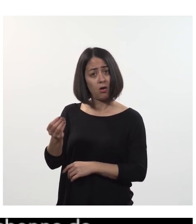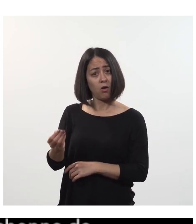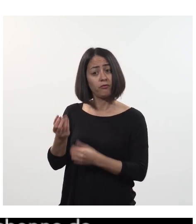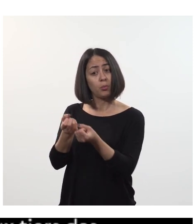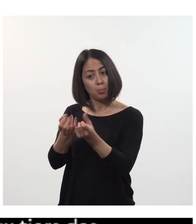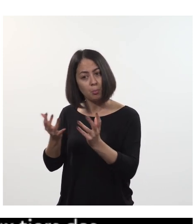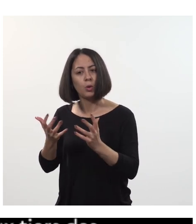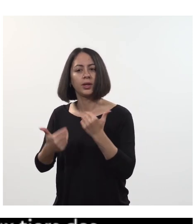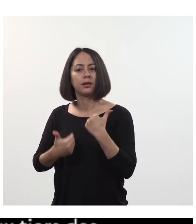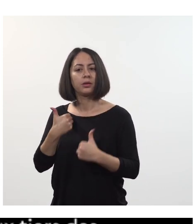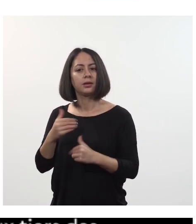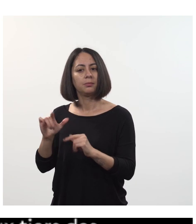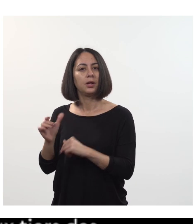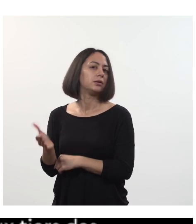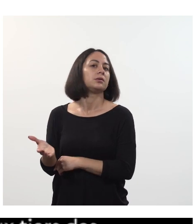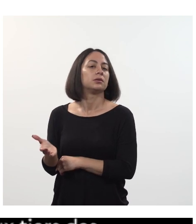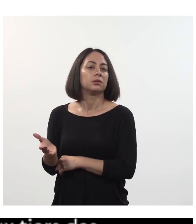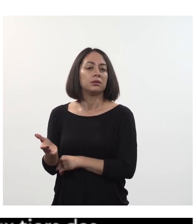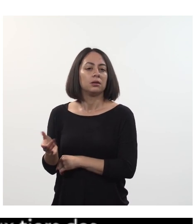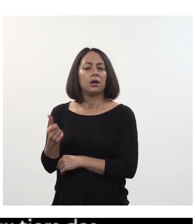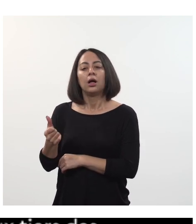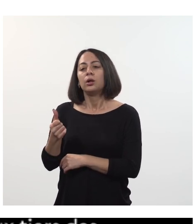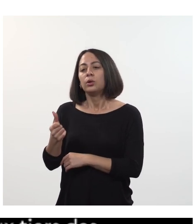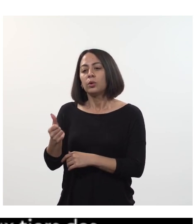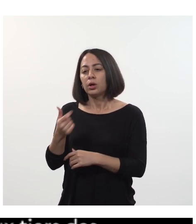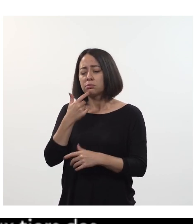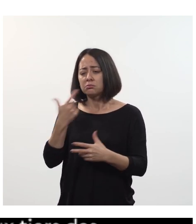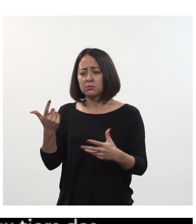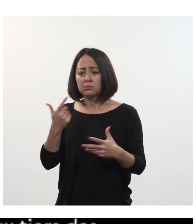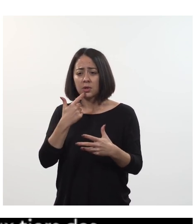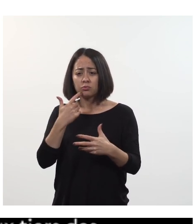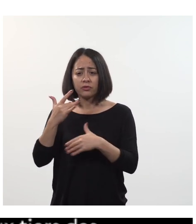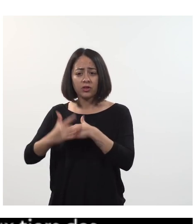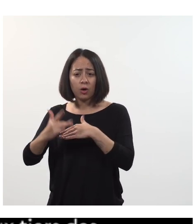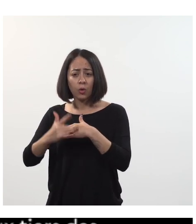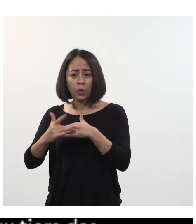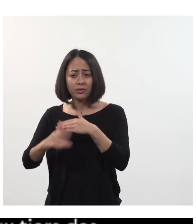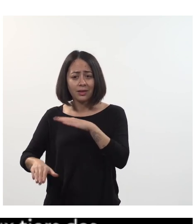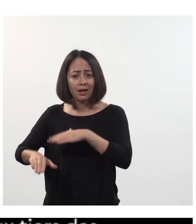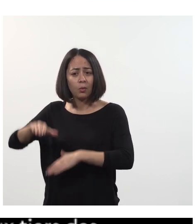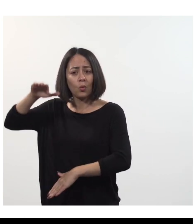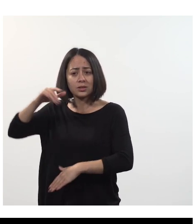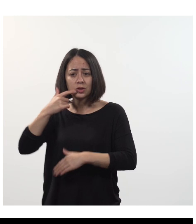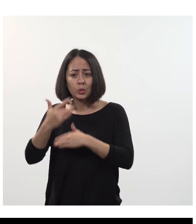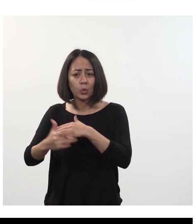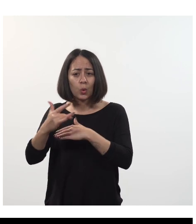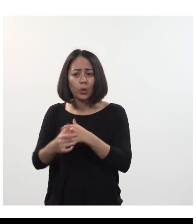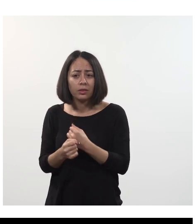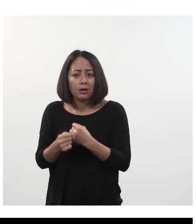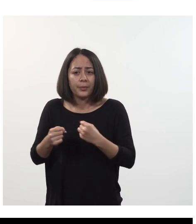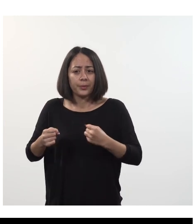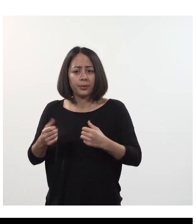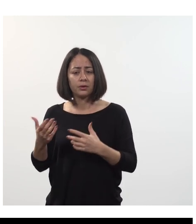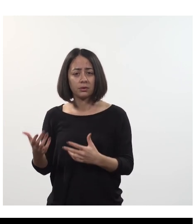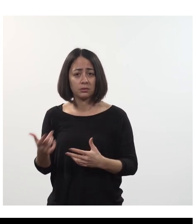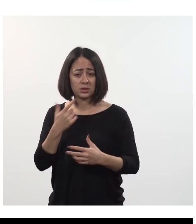polyhandicap, hein, qui va avoir un retard staturopondéral, il va grandir ben, moins vite, il va grossir